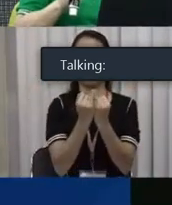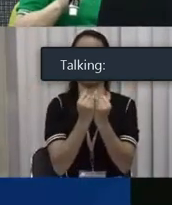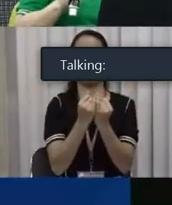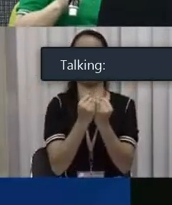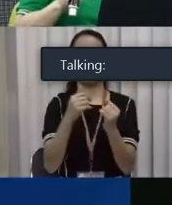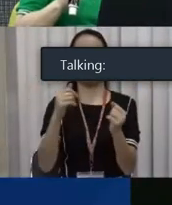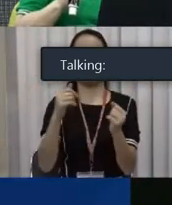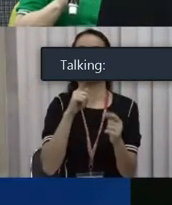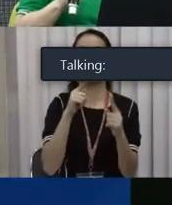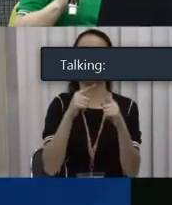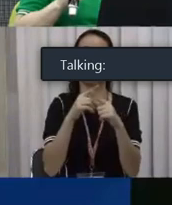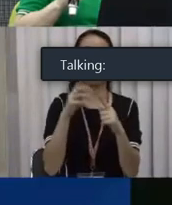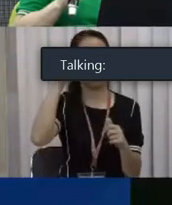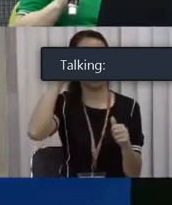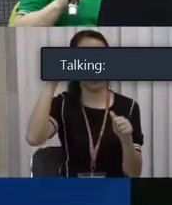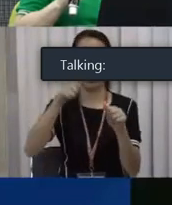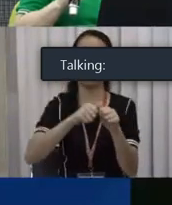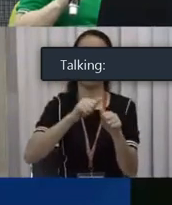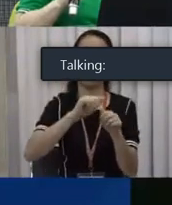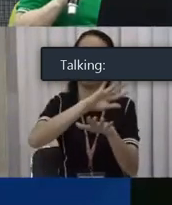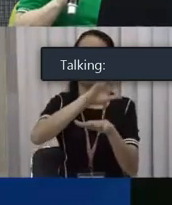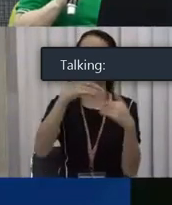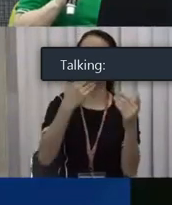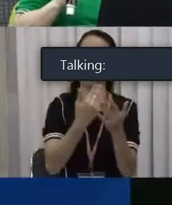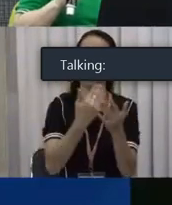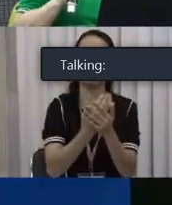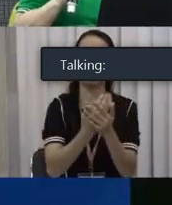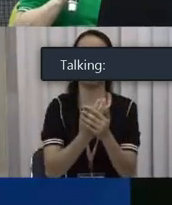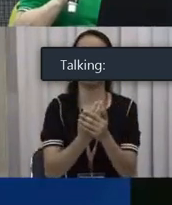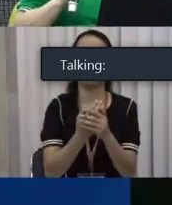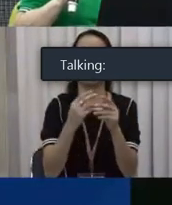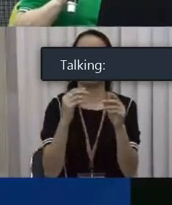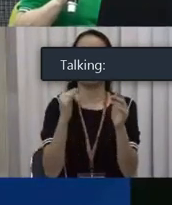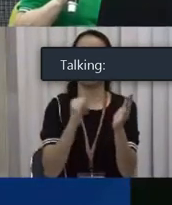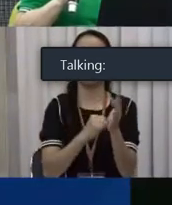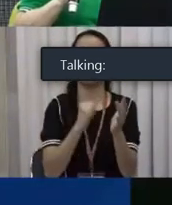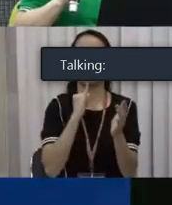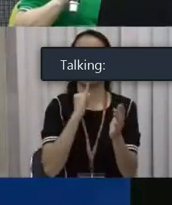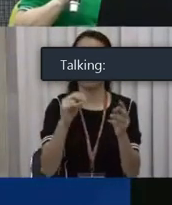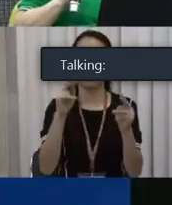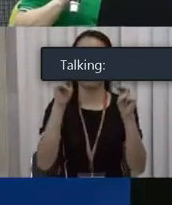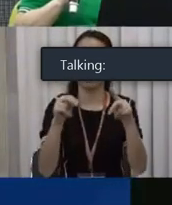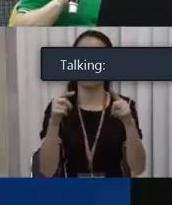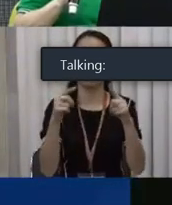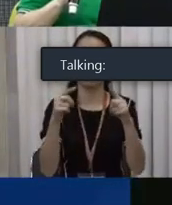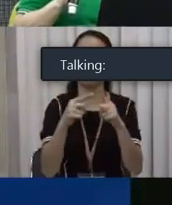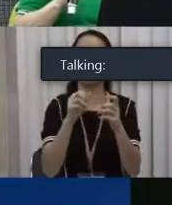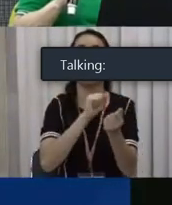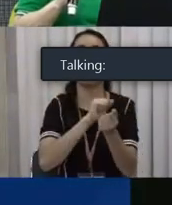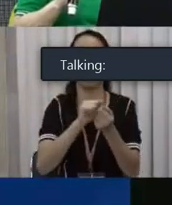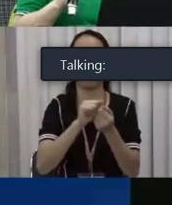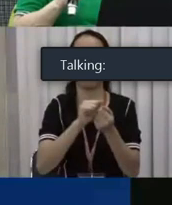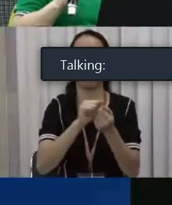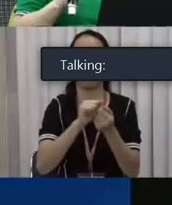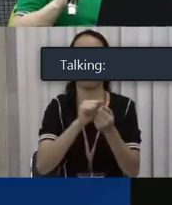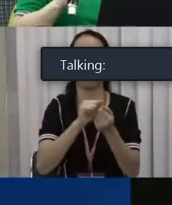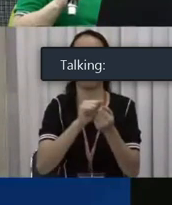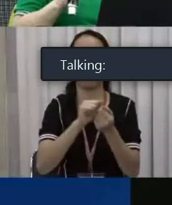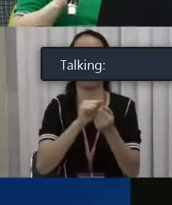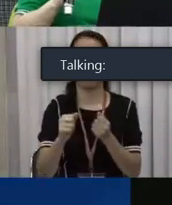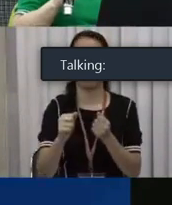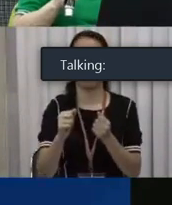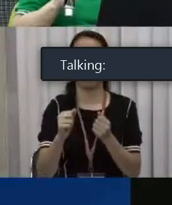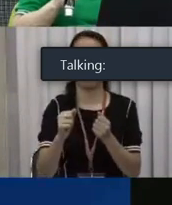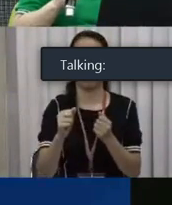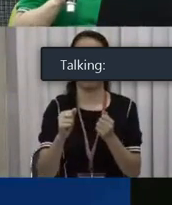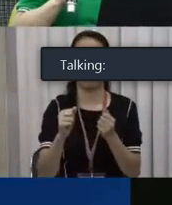kaning atong medical certificate mao ni number one sa tanan nga gikinahanglan, nga gikinahanglan nga imong mapasar. Kay